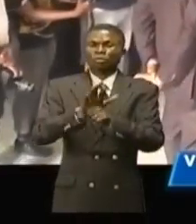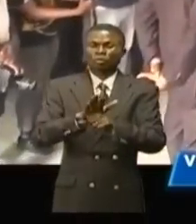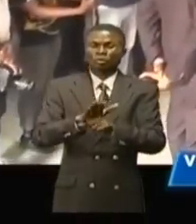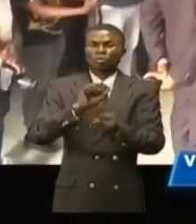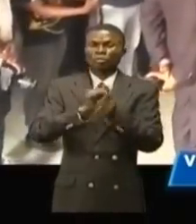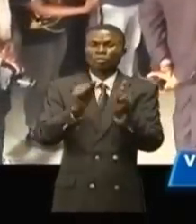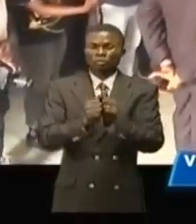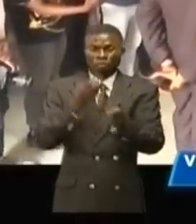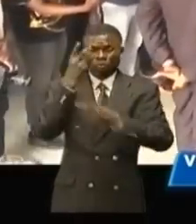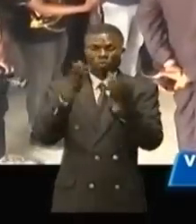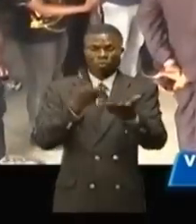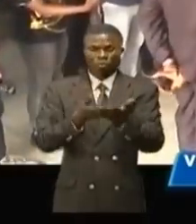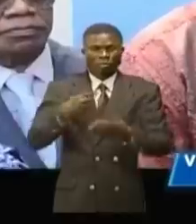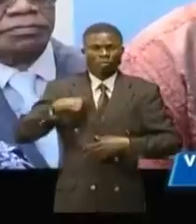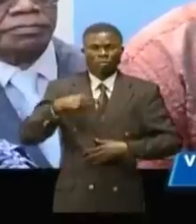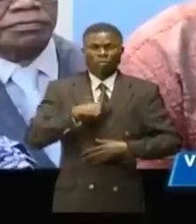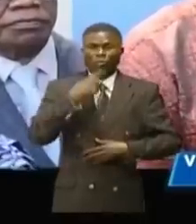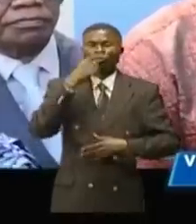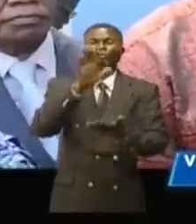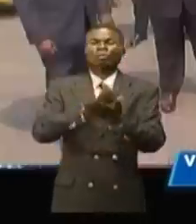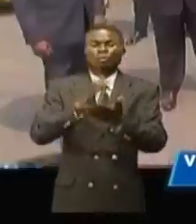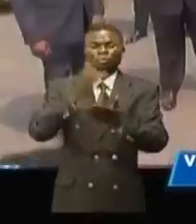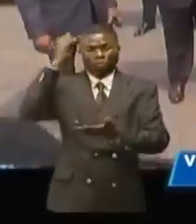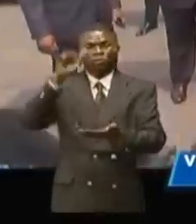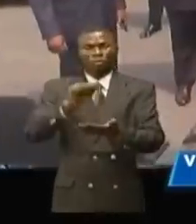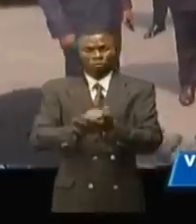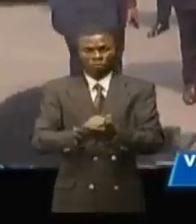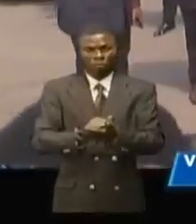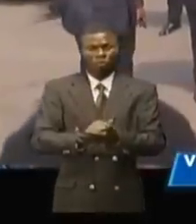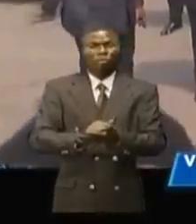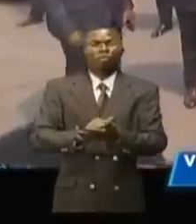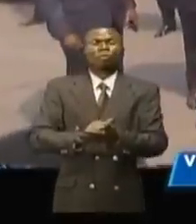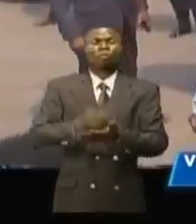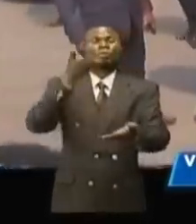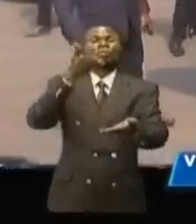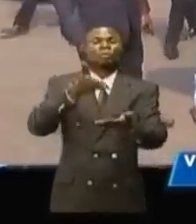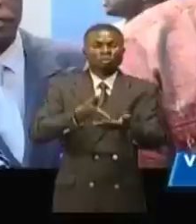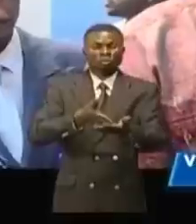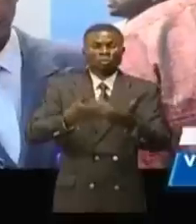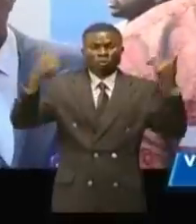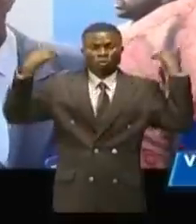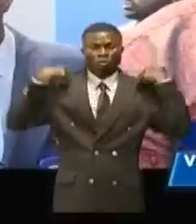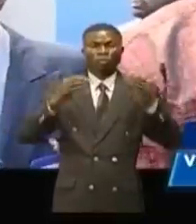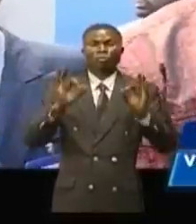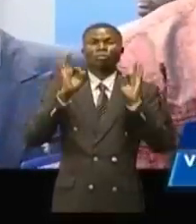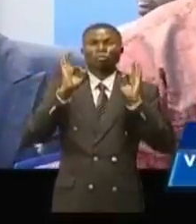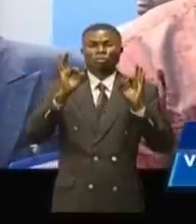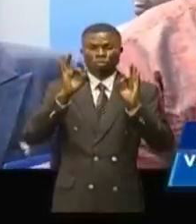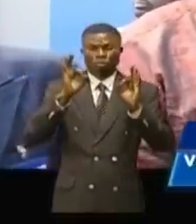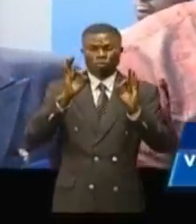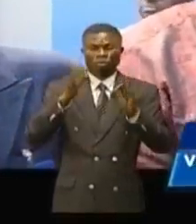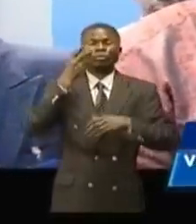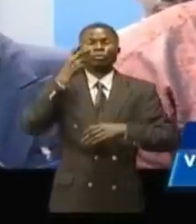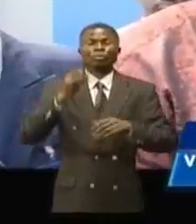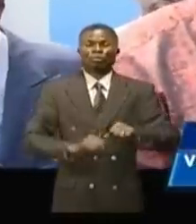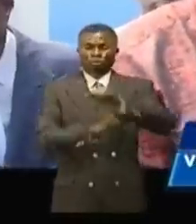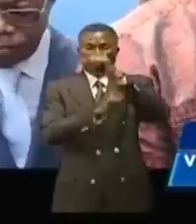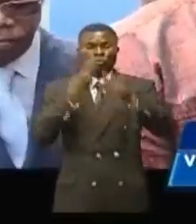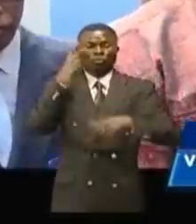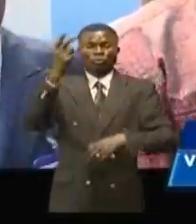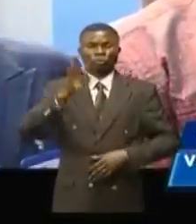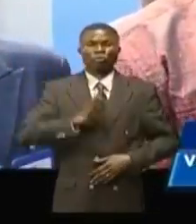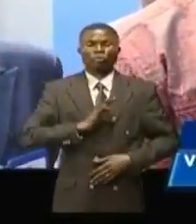de cette descente. Nous ne pouvons que féliciter cette initiative. C'est la preuve que l'actuel DG incarne la vision du chef de